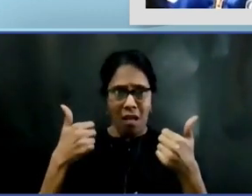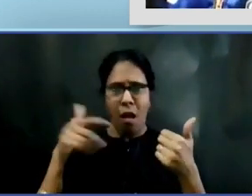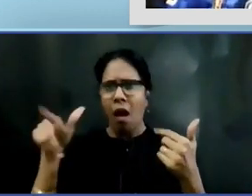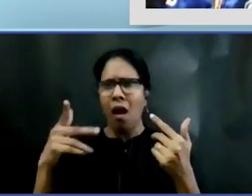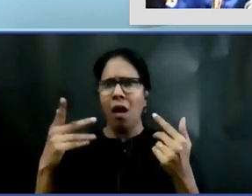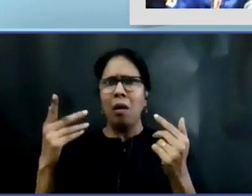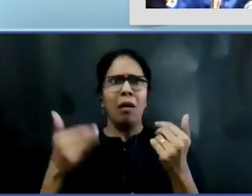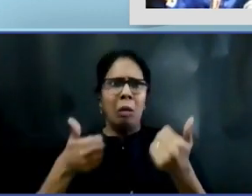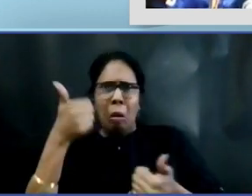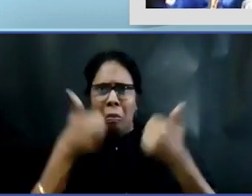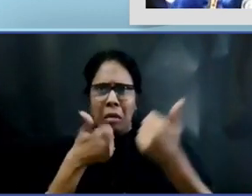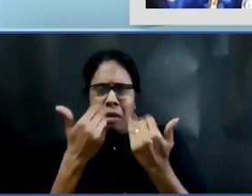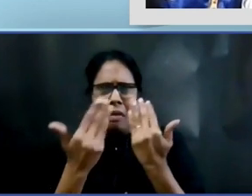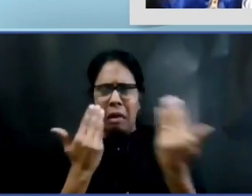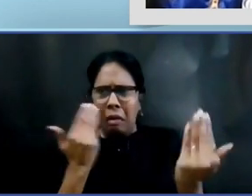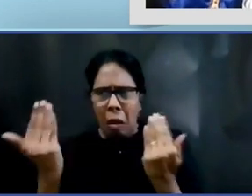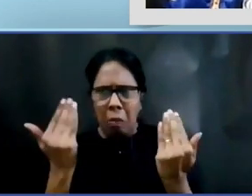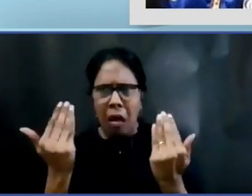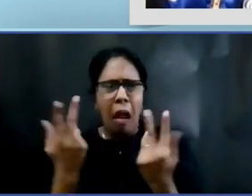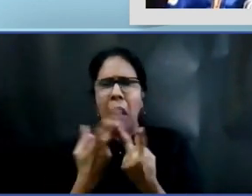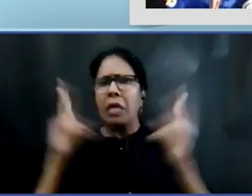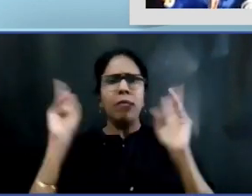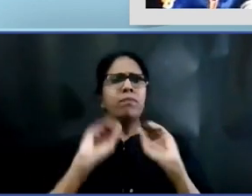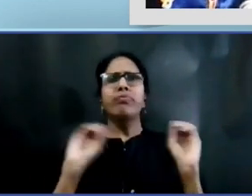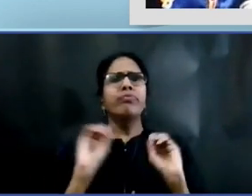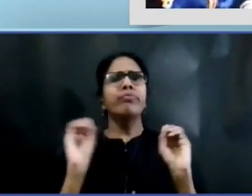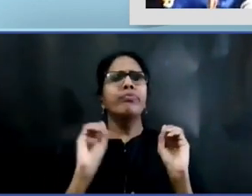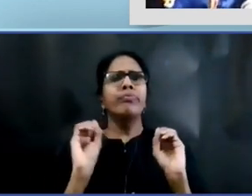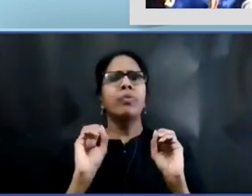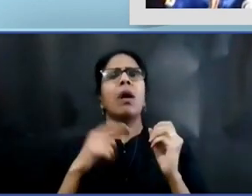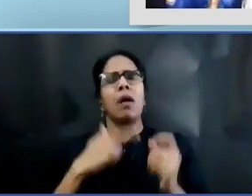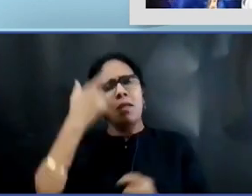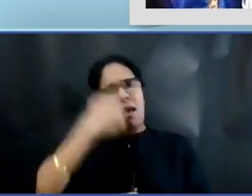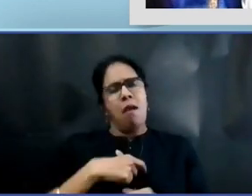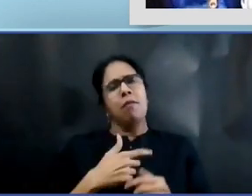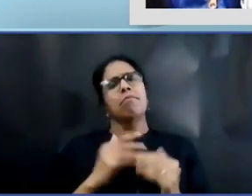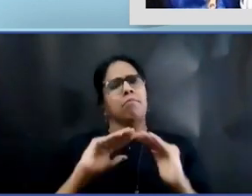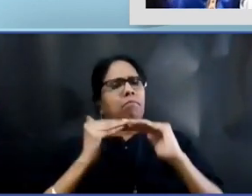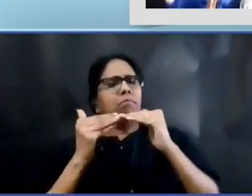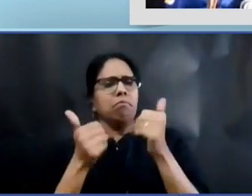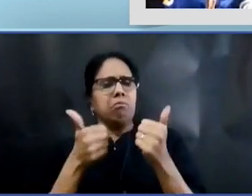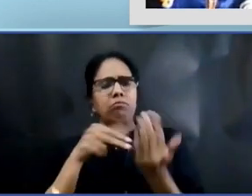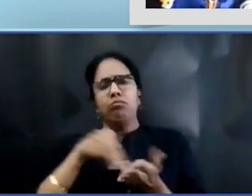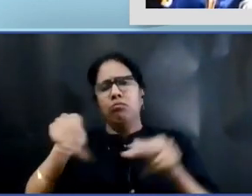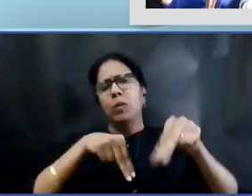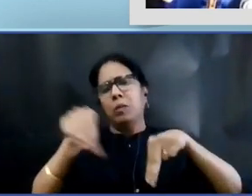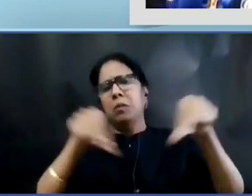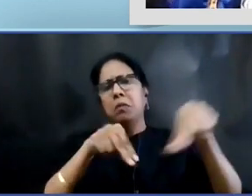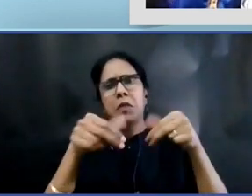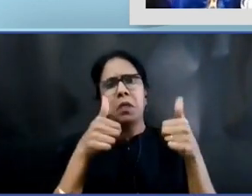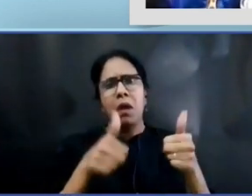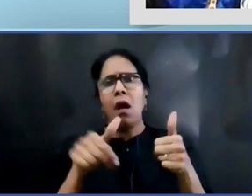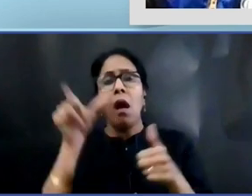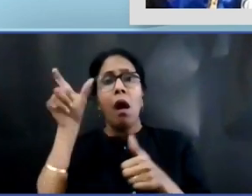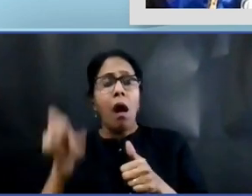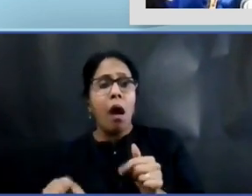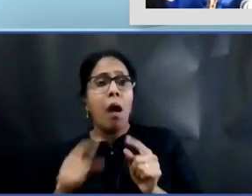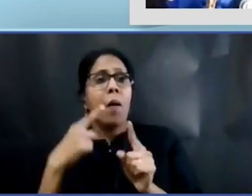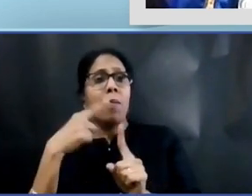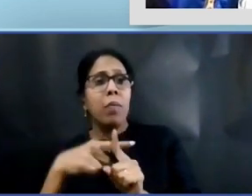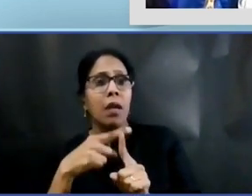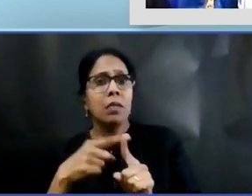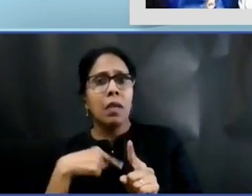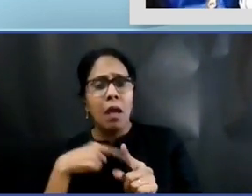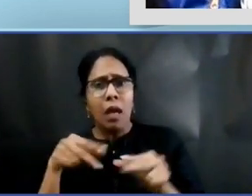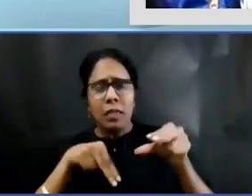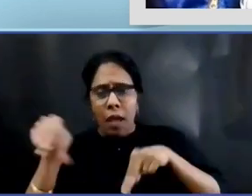अलग कुछ नहीं होता. सिर्फ हम खेलते हैं अच्छा से. और दूसरी होता है सर, चेस ने